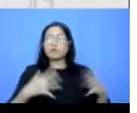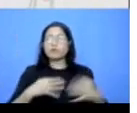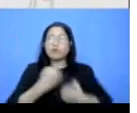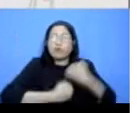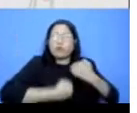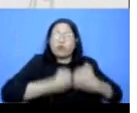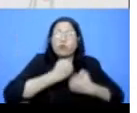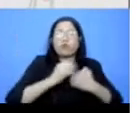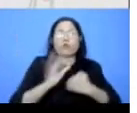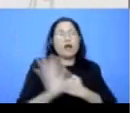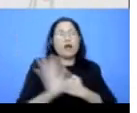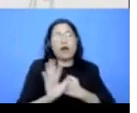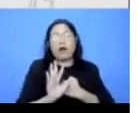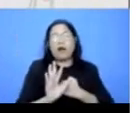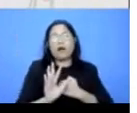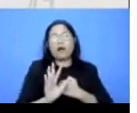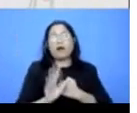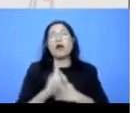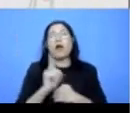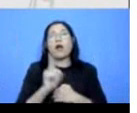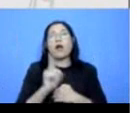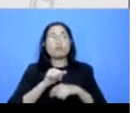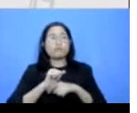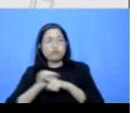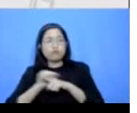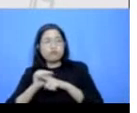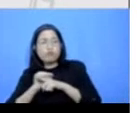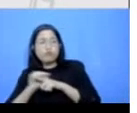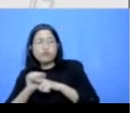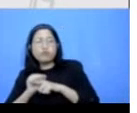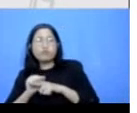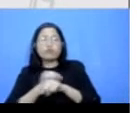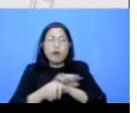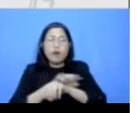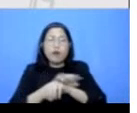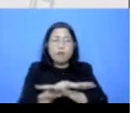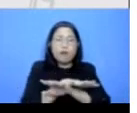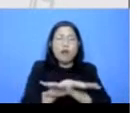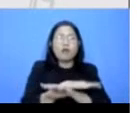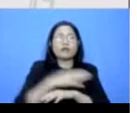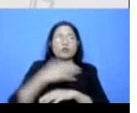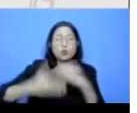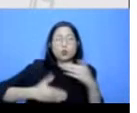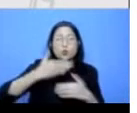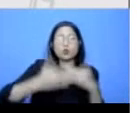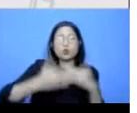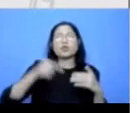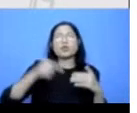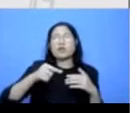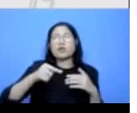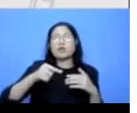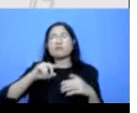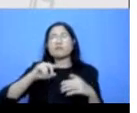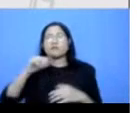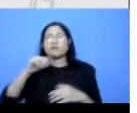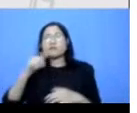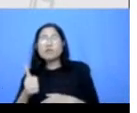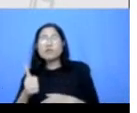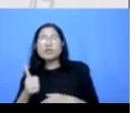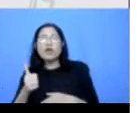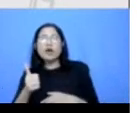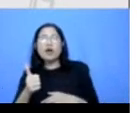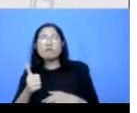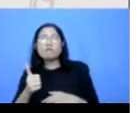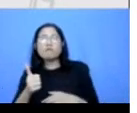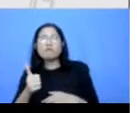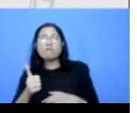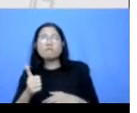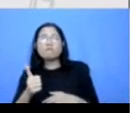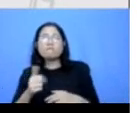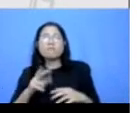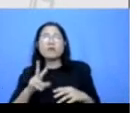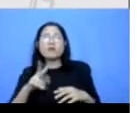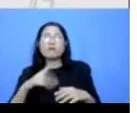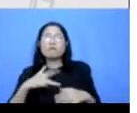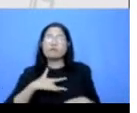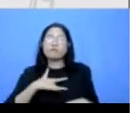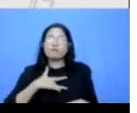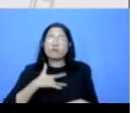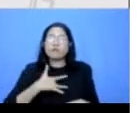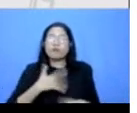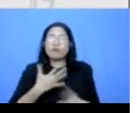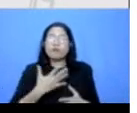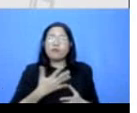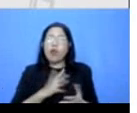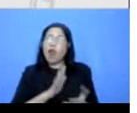ini terus dipraktikkan lagi, ini akan menjadi semacam refleks. Artinya secara intuitif yang